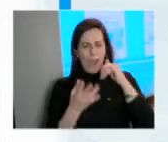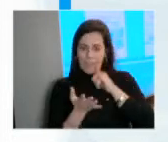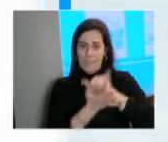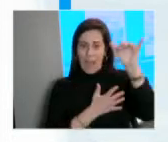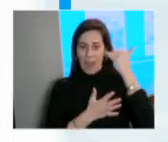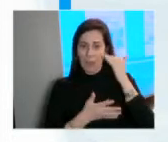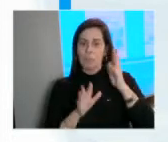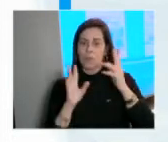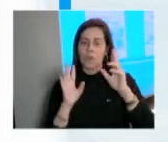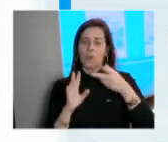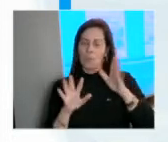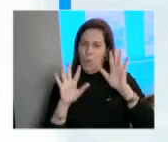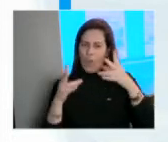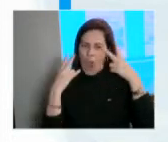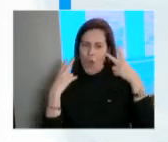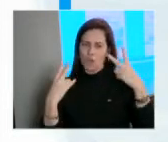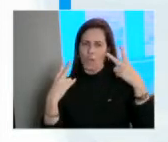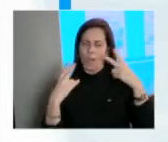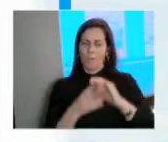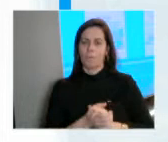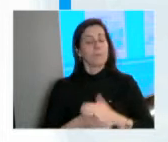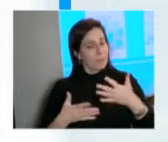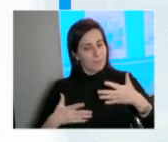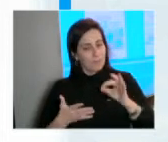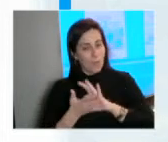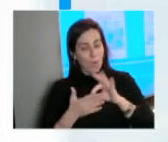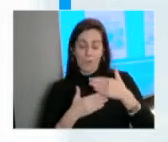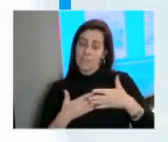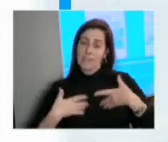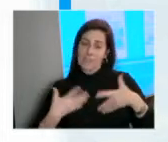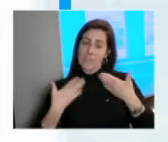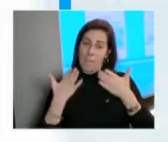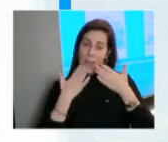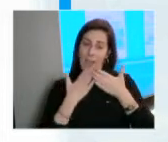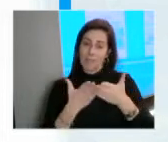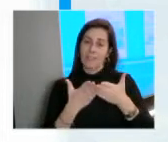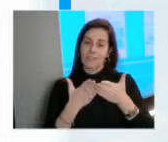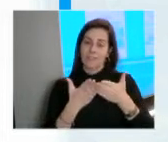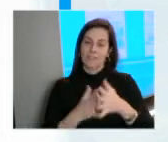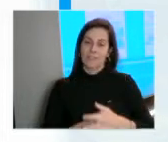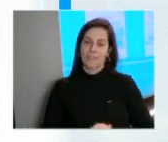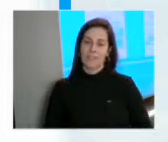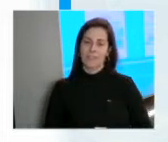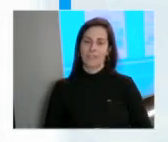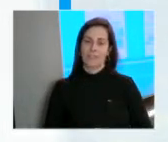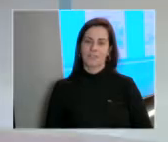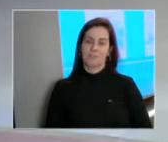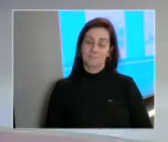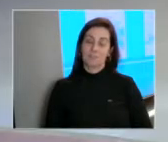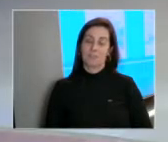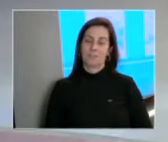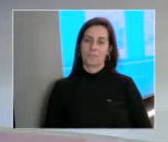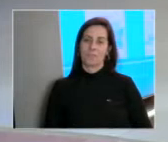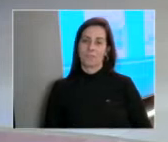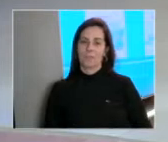יתר לנסיעות מדיניות לארצות הברית, והוא חותם את הציוד שלו בריטואל שכולנו אוהבים, שמחתי לעזור.